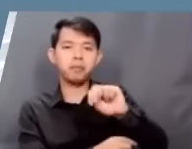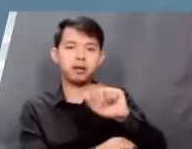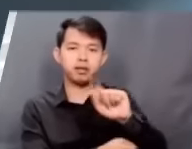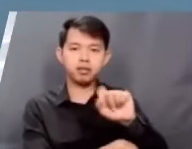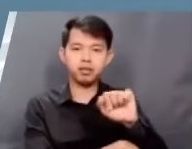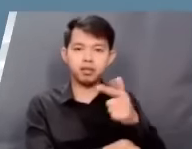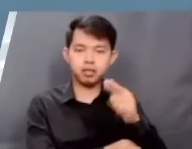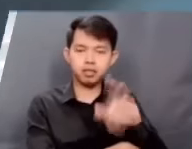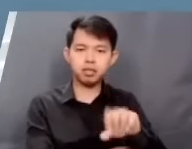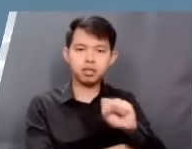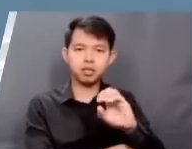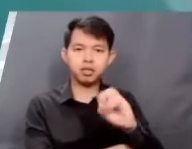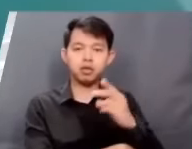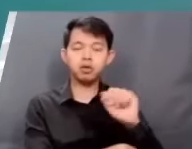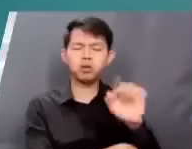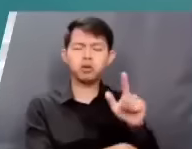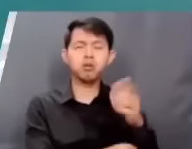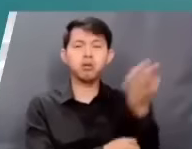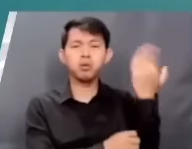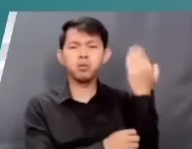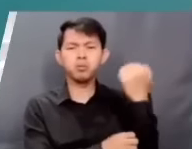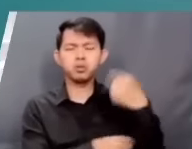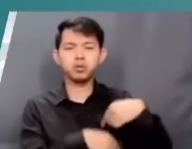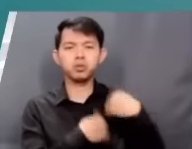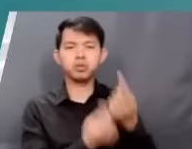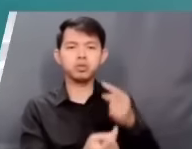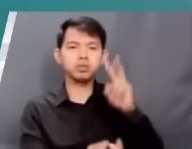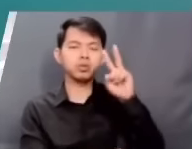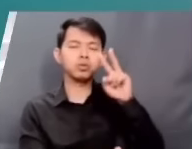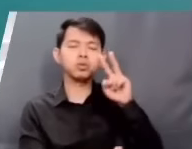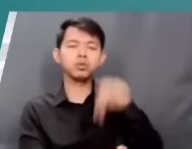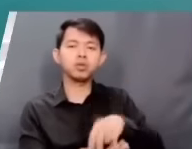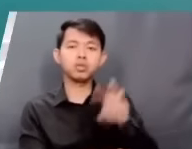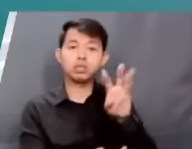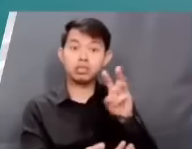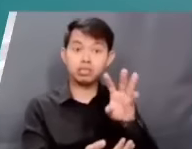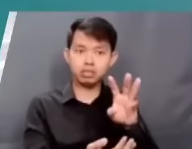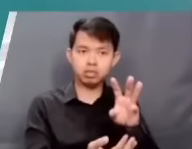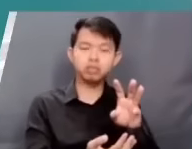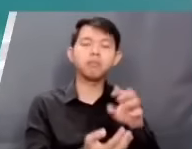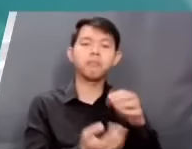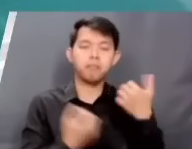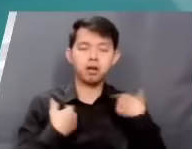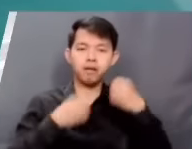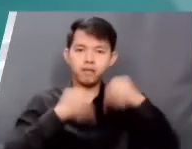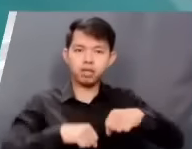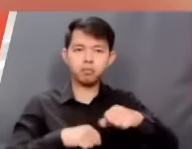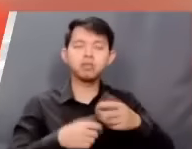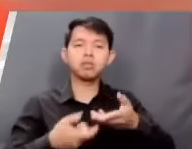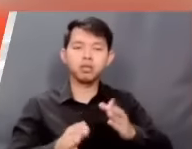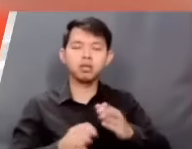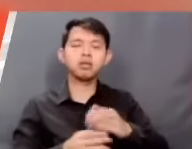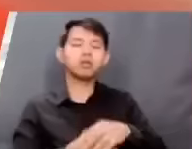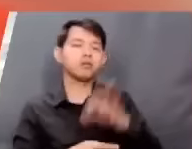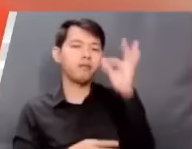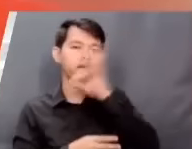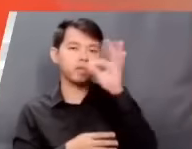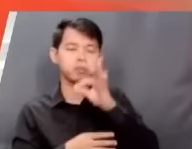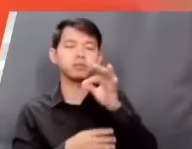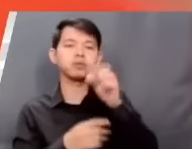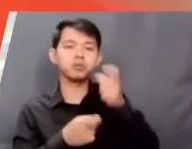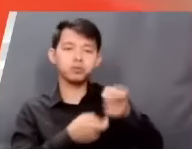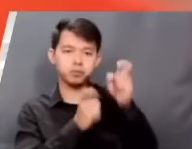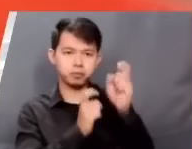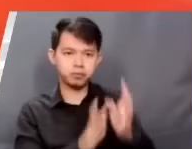noong 2016 para makapangisda ang mga Pilipinong mangingisda. Kung hindi raw susunod ang Pilipinas, ipagtatanggol daw